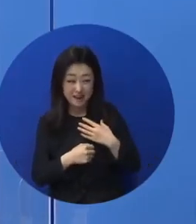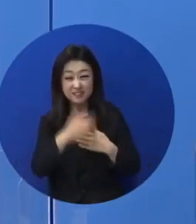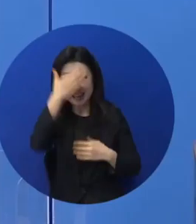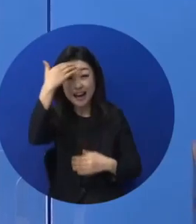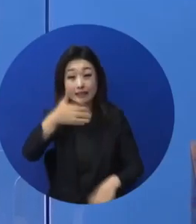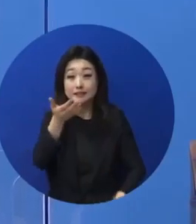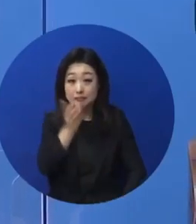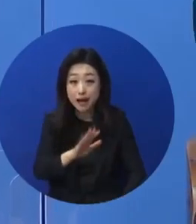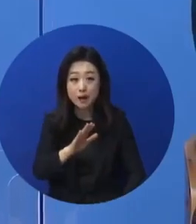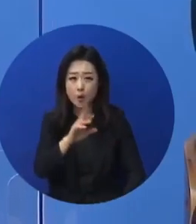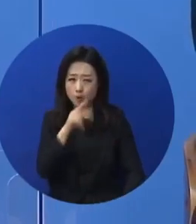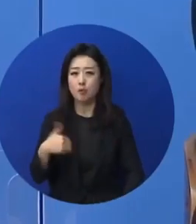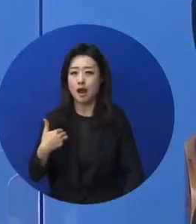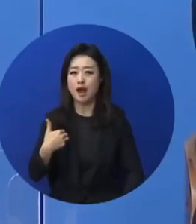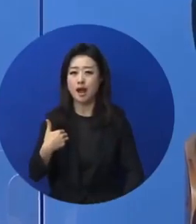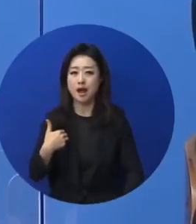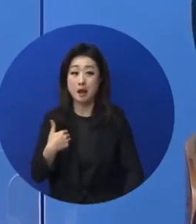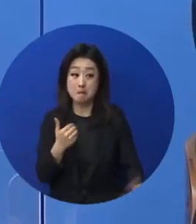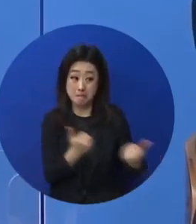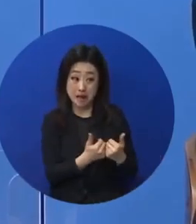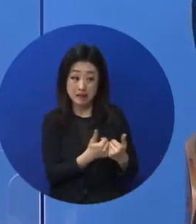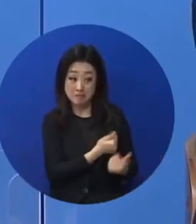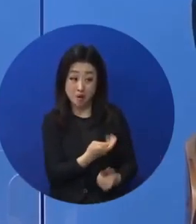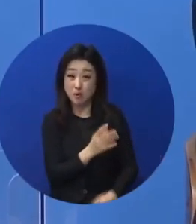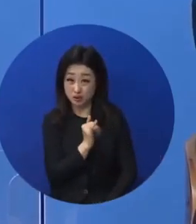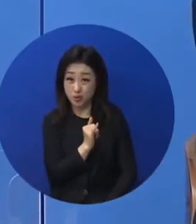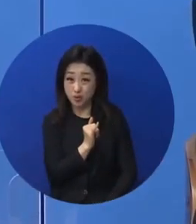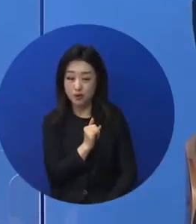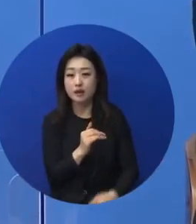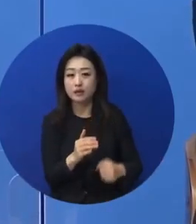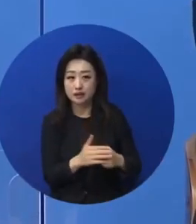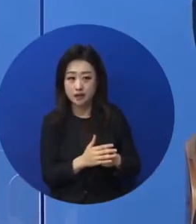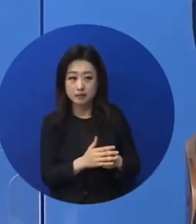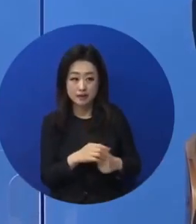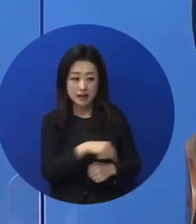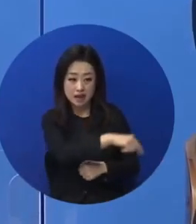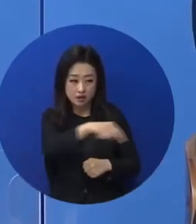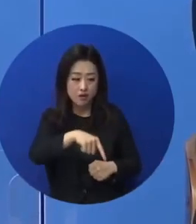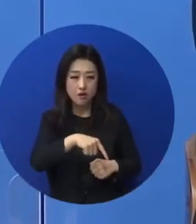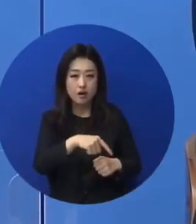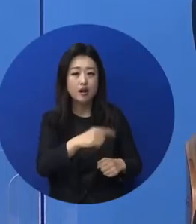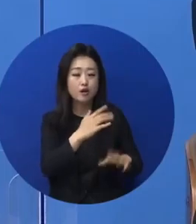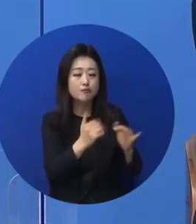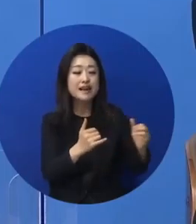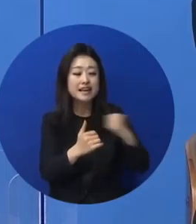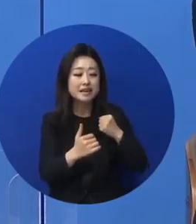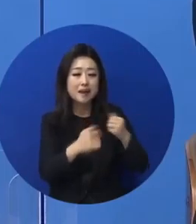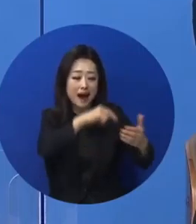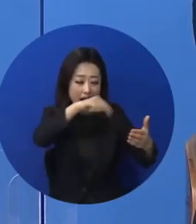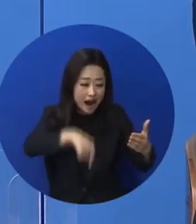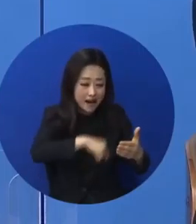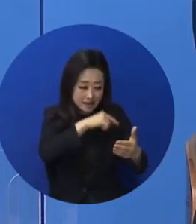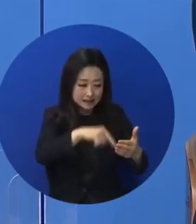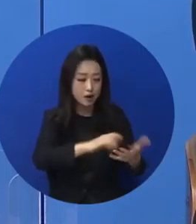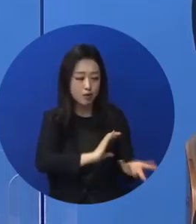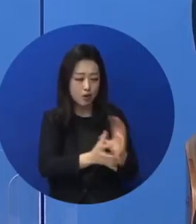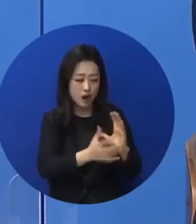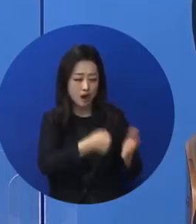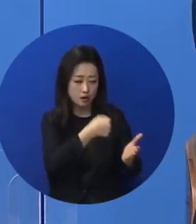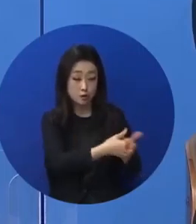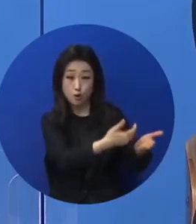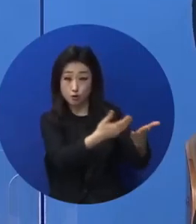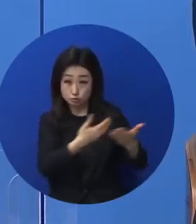또 국민의힘 TK 국회의원들은 여전히 반대하고 있지 않습니까? 그런 당론 정리부터 먼저 좀 하고 부산 시민들에게 가덕 신공항에